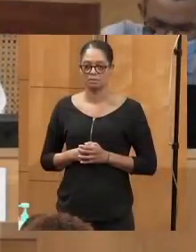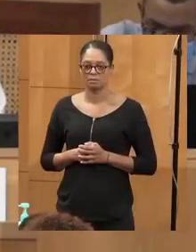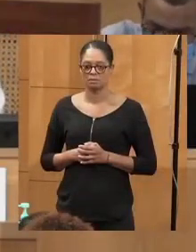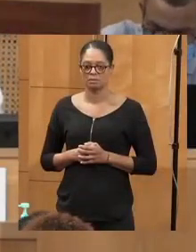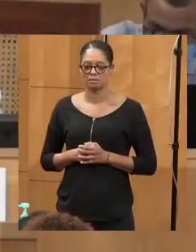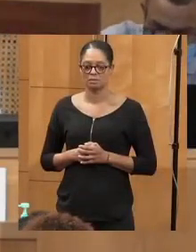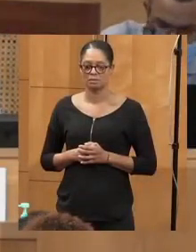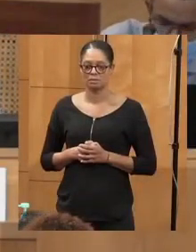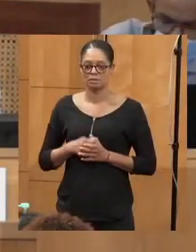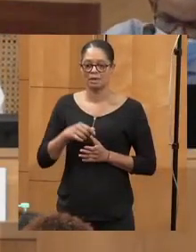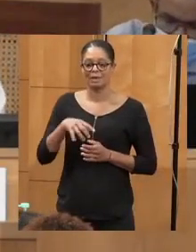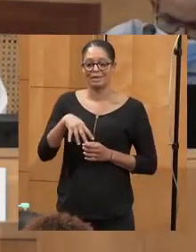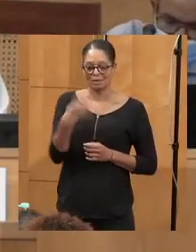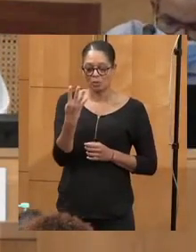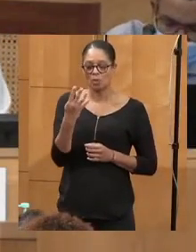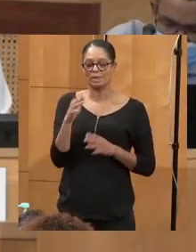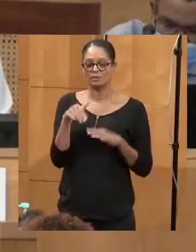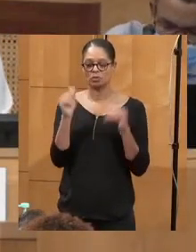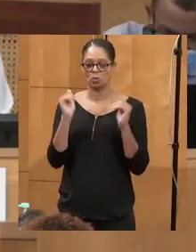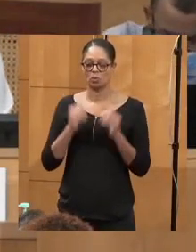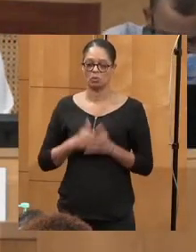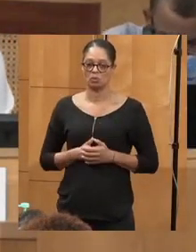Non, c'est 14 abstentions. 14.